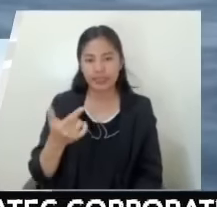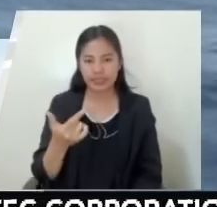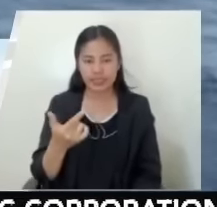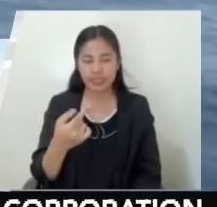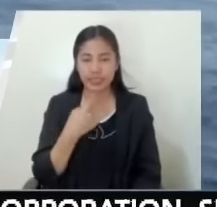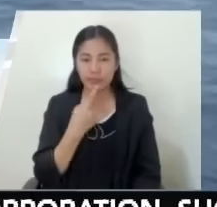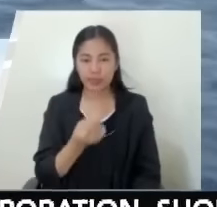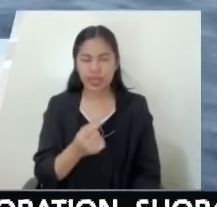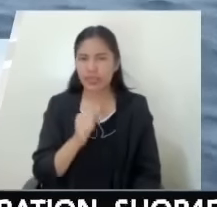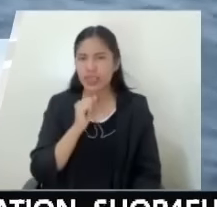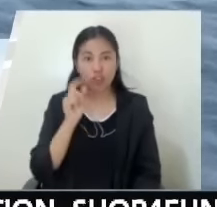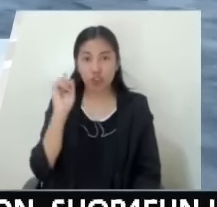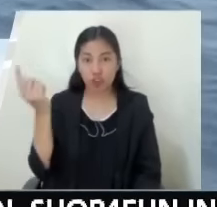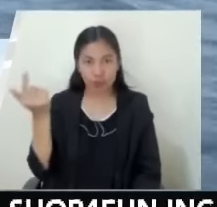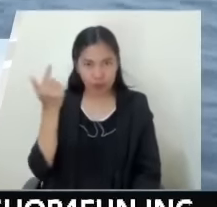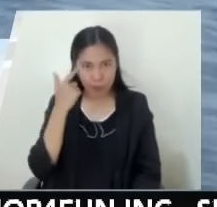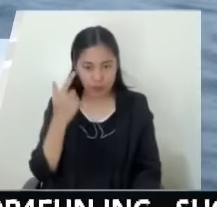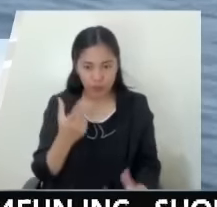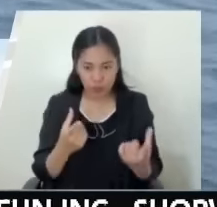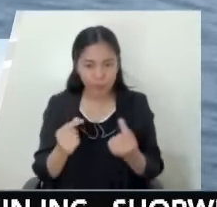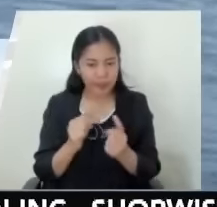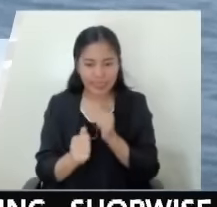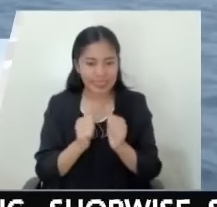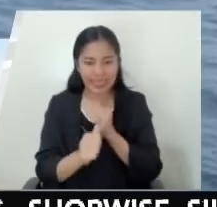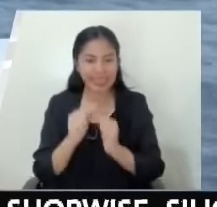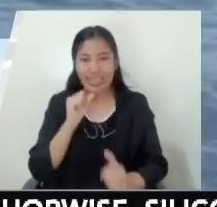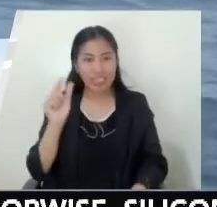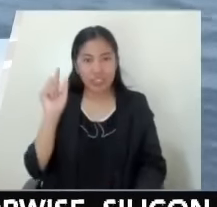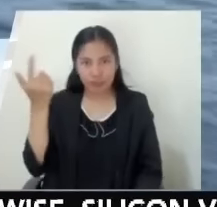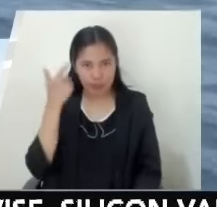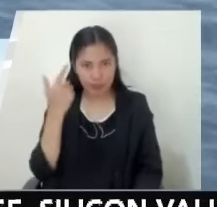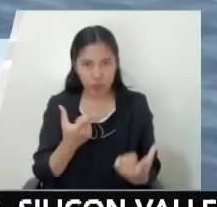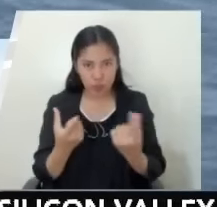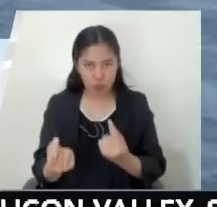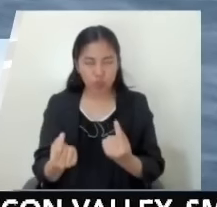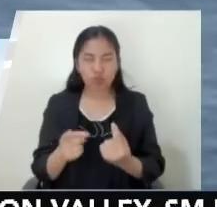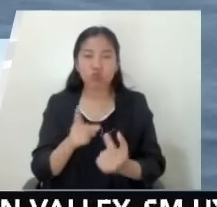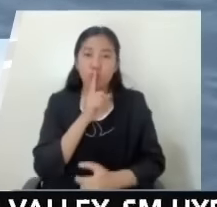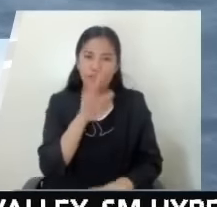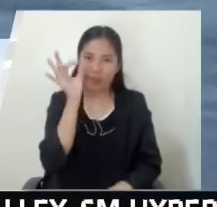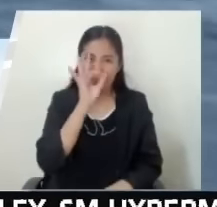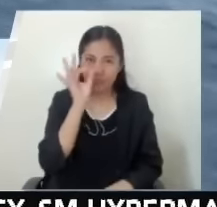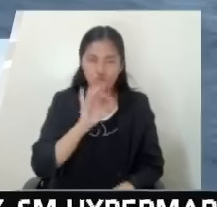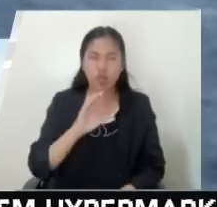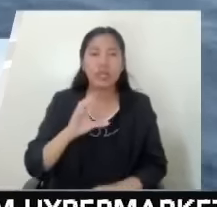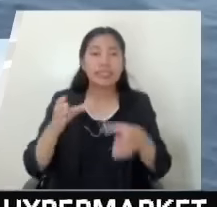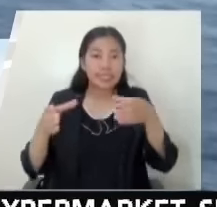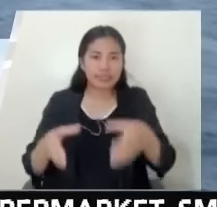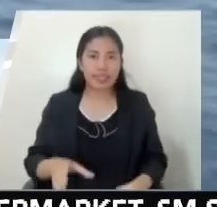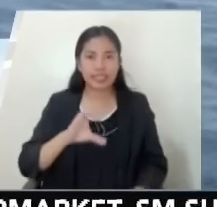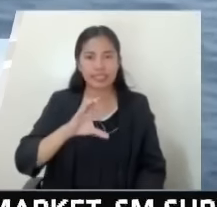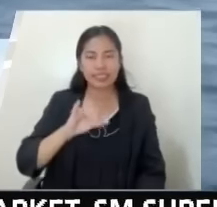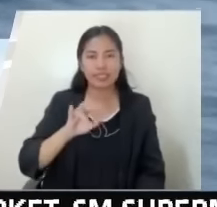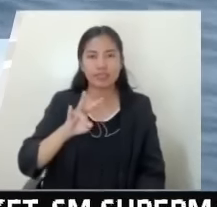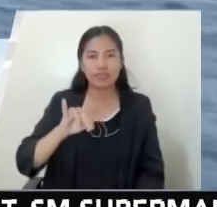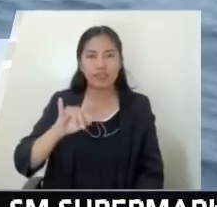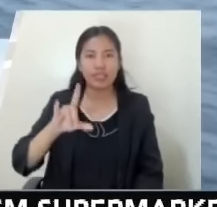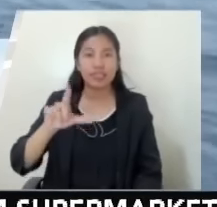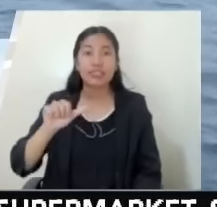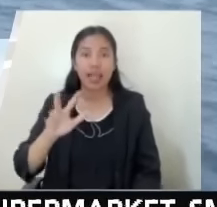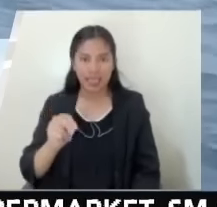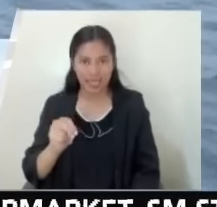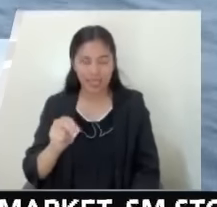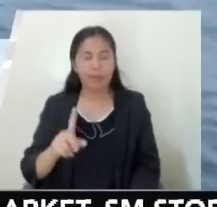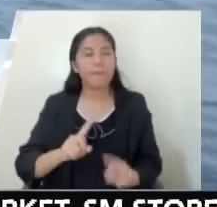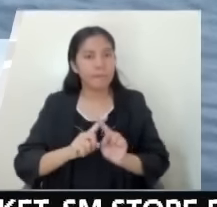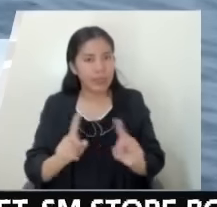Ibig sabihin, walang kinalaman ng gobyerno sa civilian mission na ito ng grupong atin ito. Pero ganun pa man ay nakabantay sila